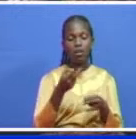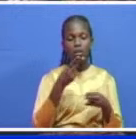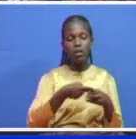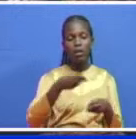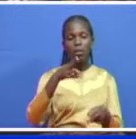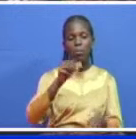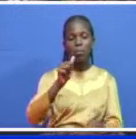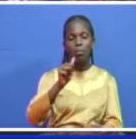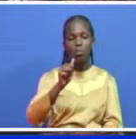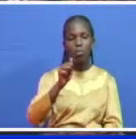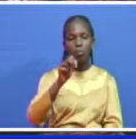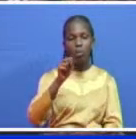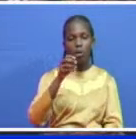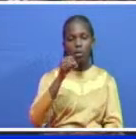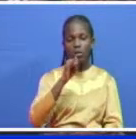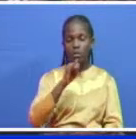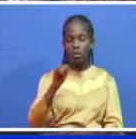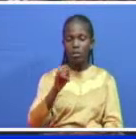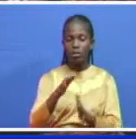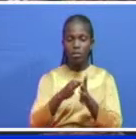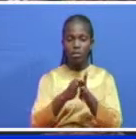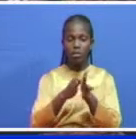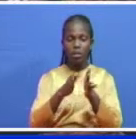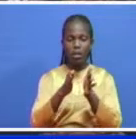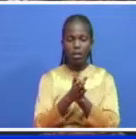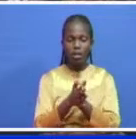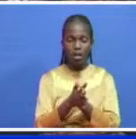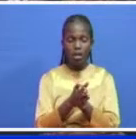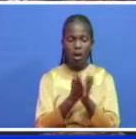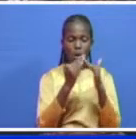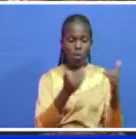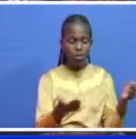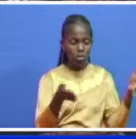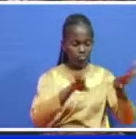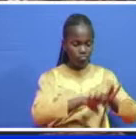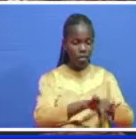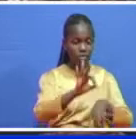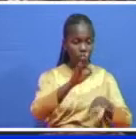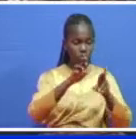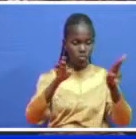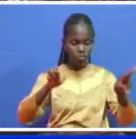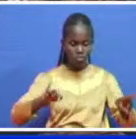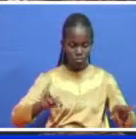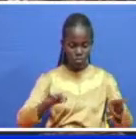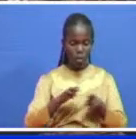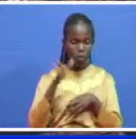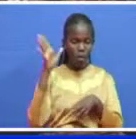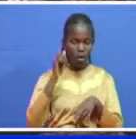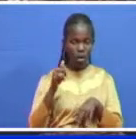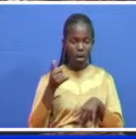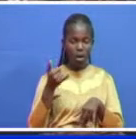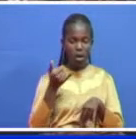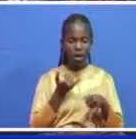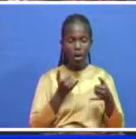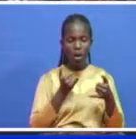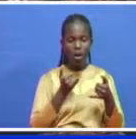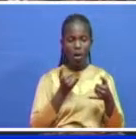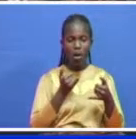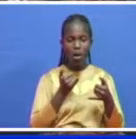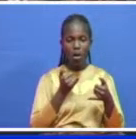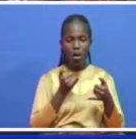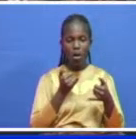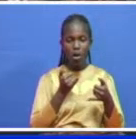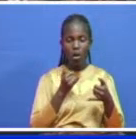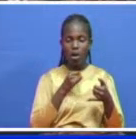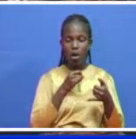sia lebu itatu na aumbwanga nyumba yake ya rumu itatu kwa kuhithiwa atana mwenda aiweta kana